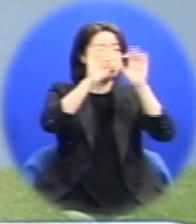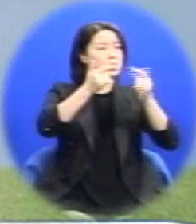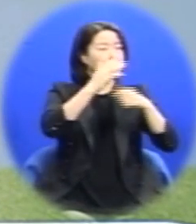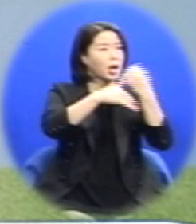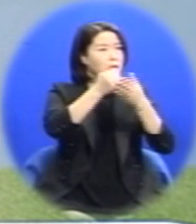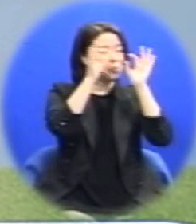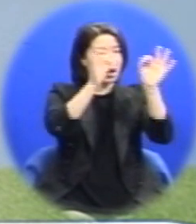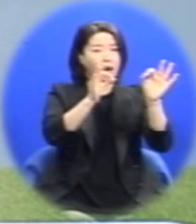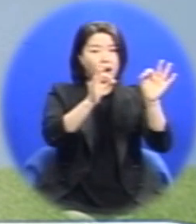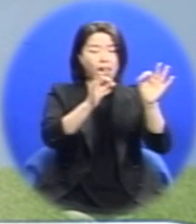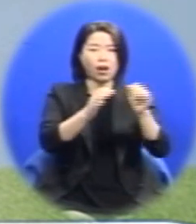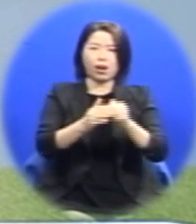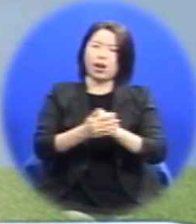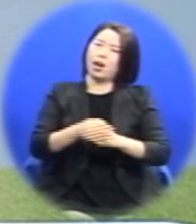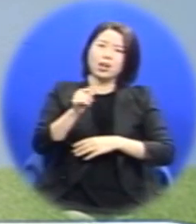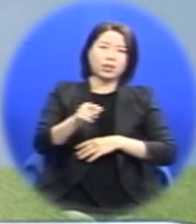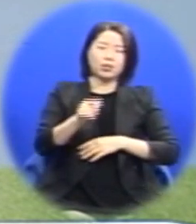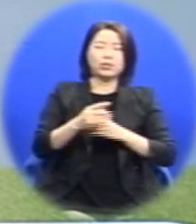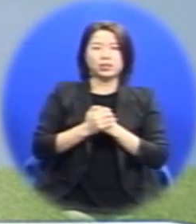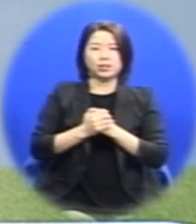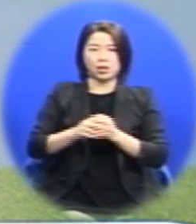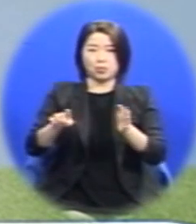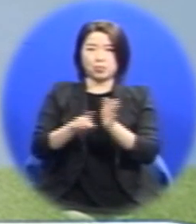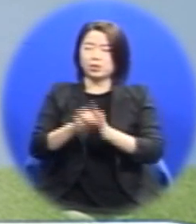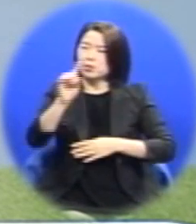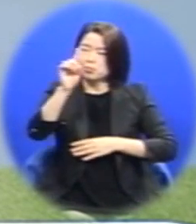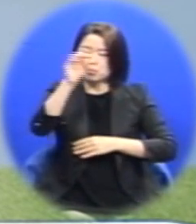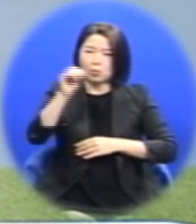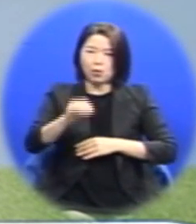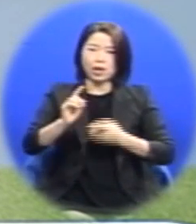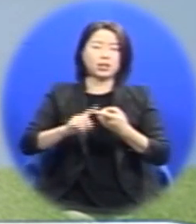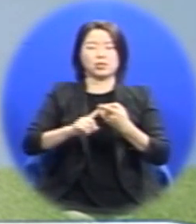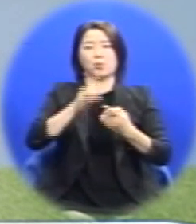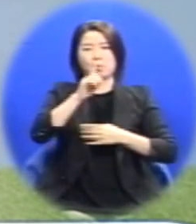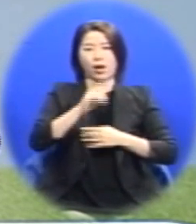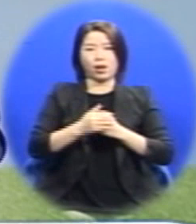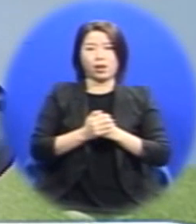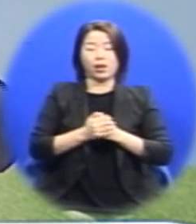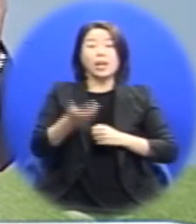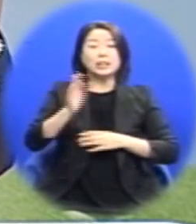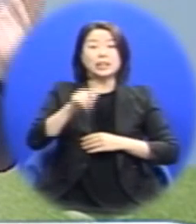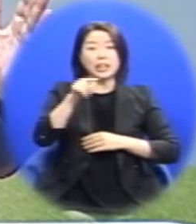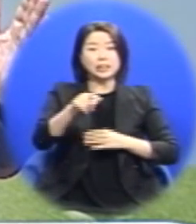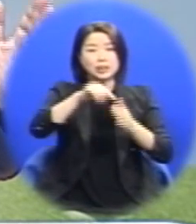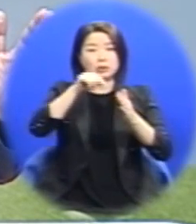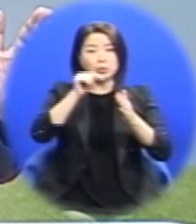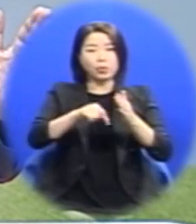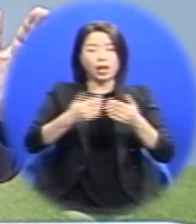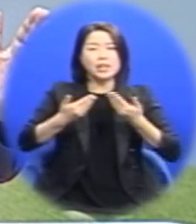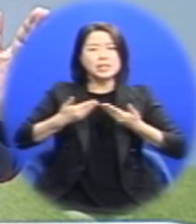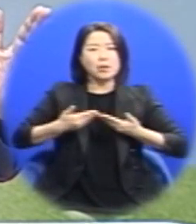바라보라니. 이건 믿음이 뭔가를 말해주는 건데, 그런데 거기에 잠잠이라는